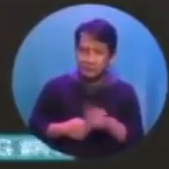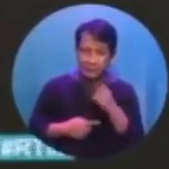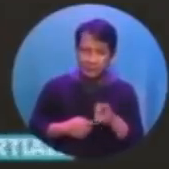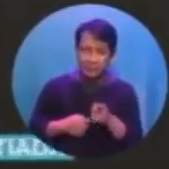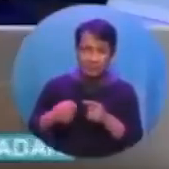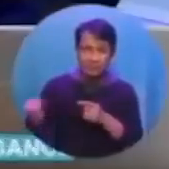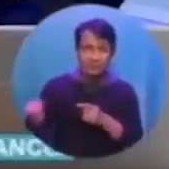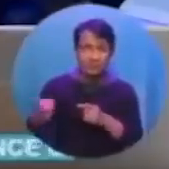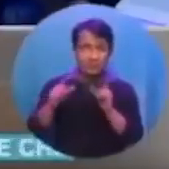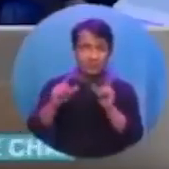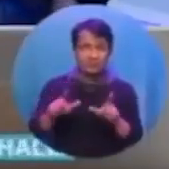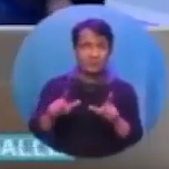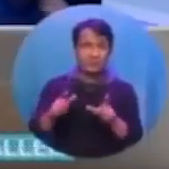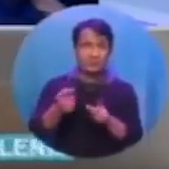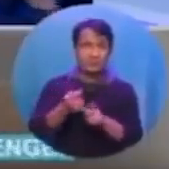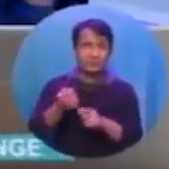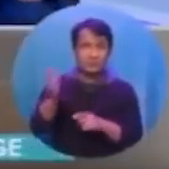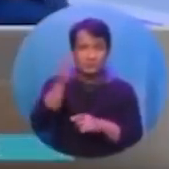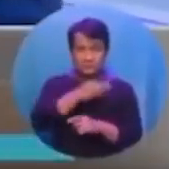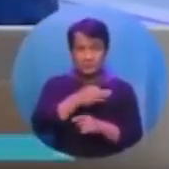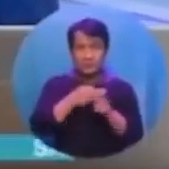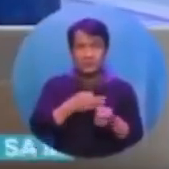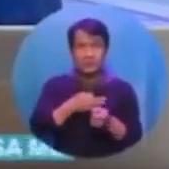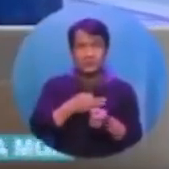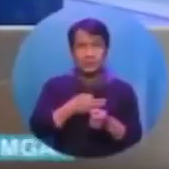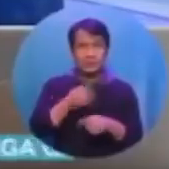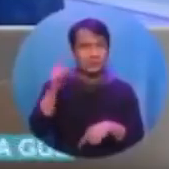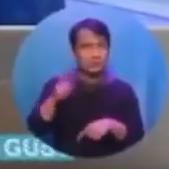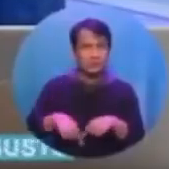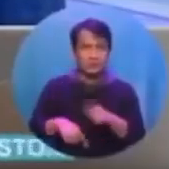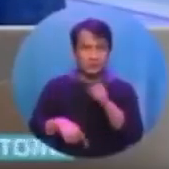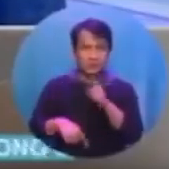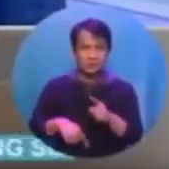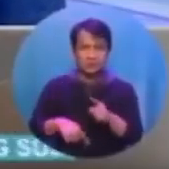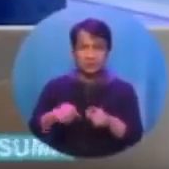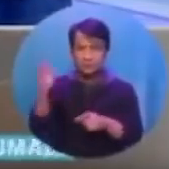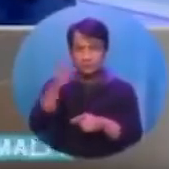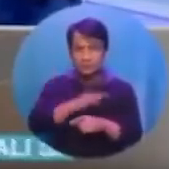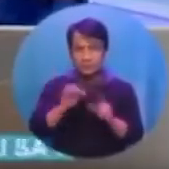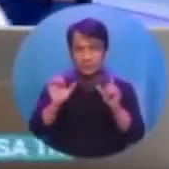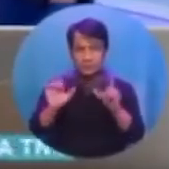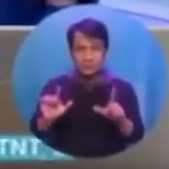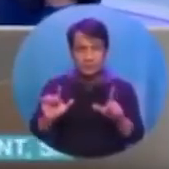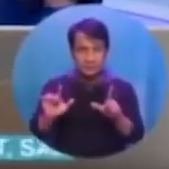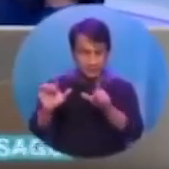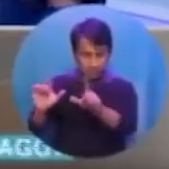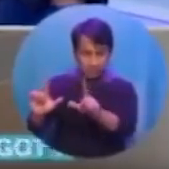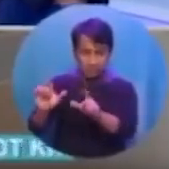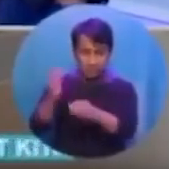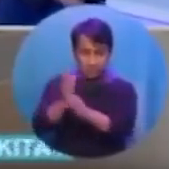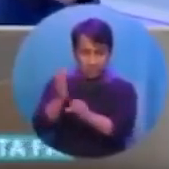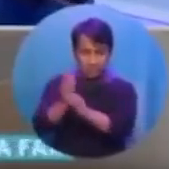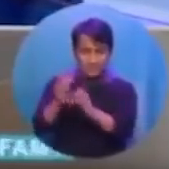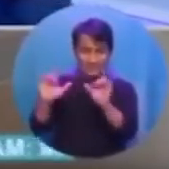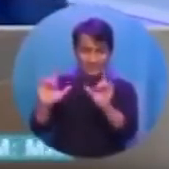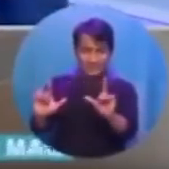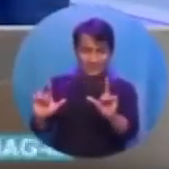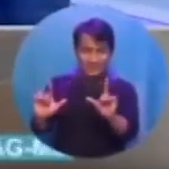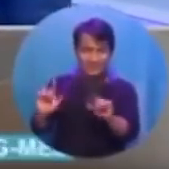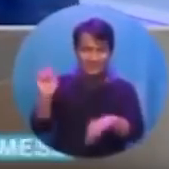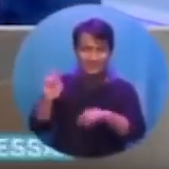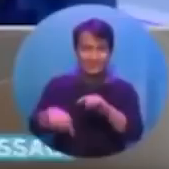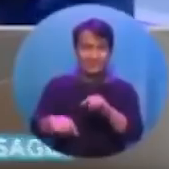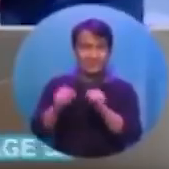ninakaw po yan. Ibig sabihin, hindi po yan talaga ang tunay na plate number nung sasakyan. Okay? So,